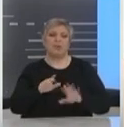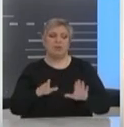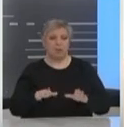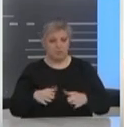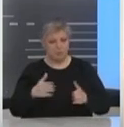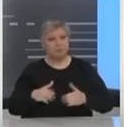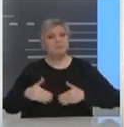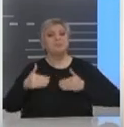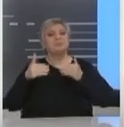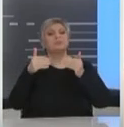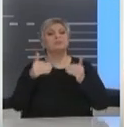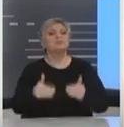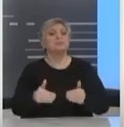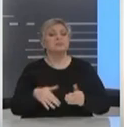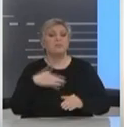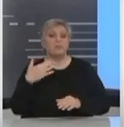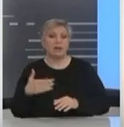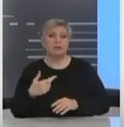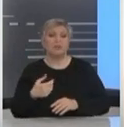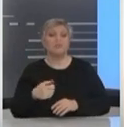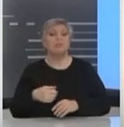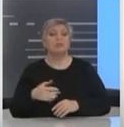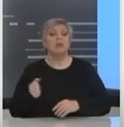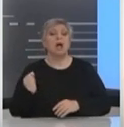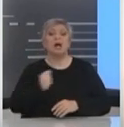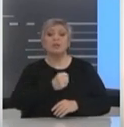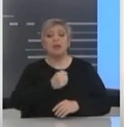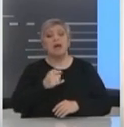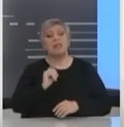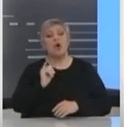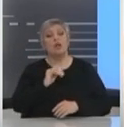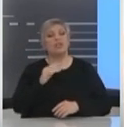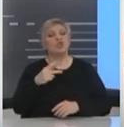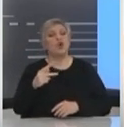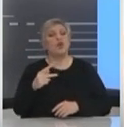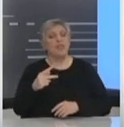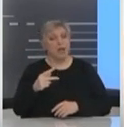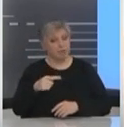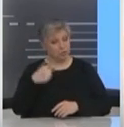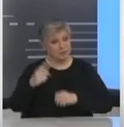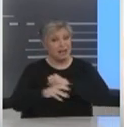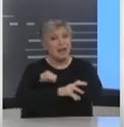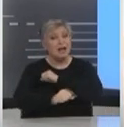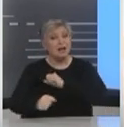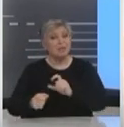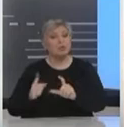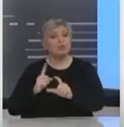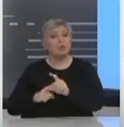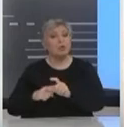περίφημο ιστορικό της αριστεράς, Ιωάννη Κορδάτο. Γραμματέα του ΚΚΕ